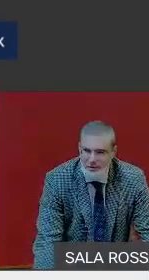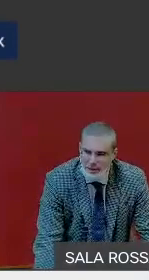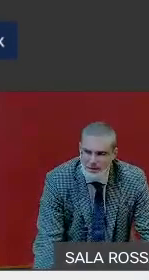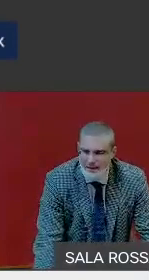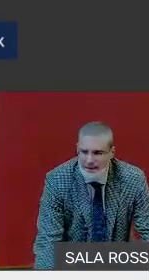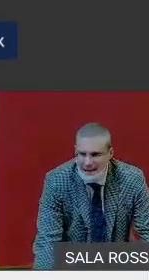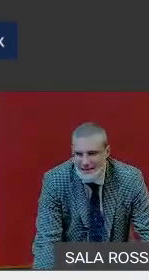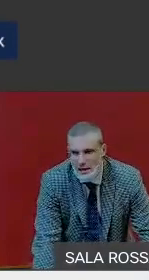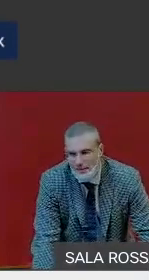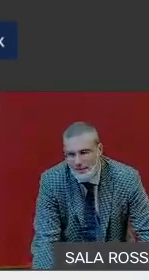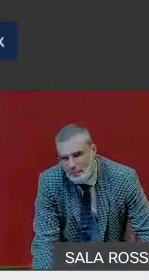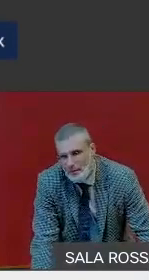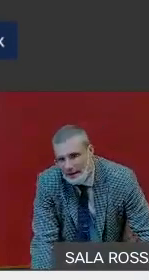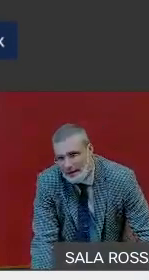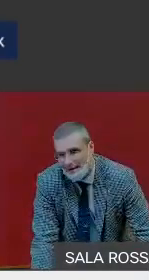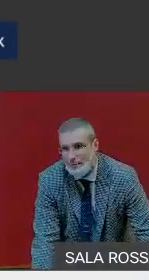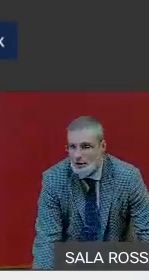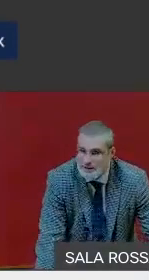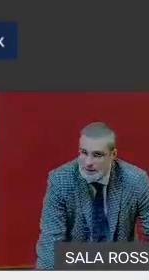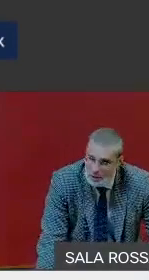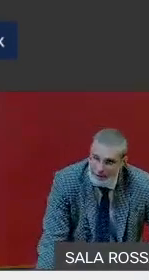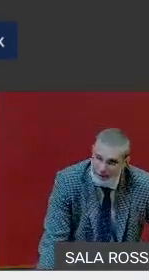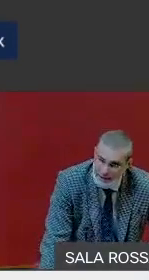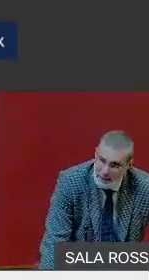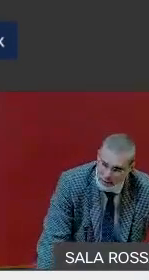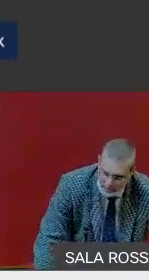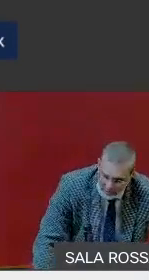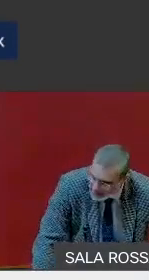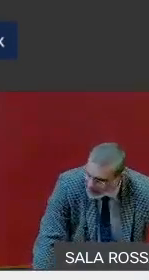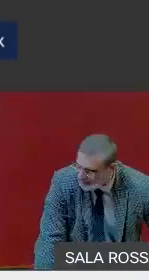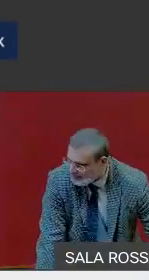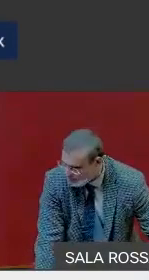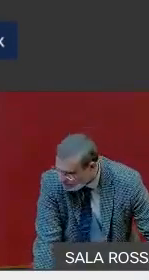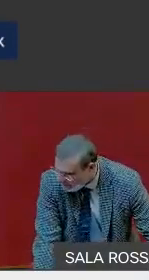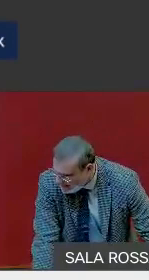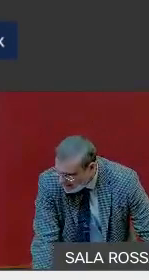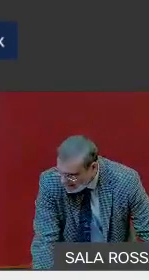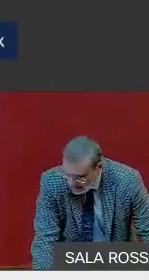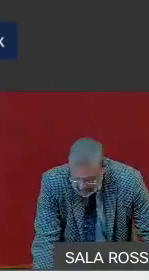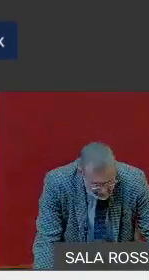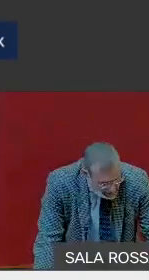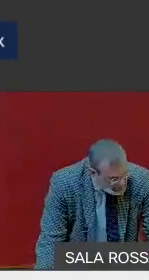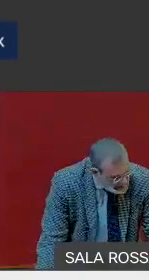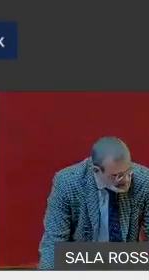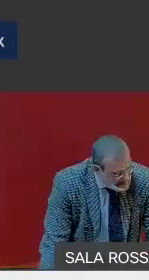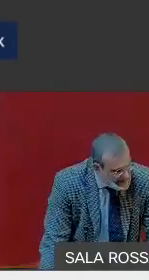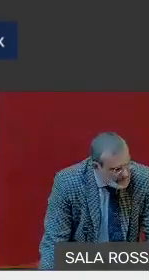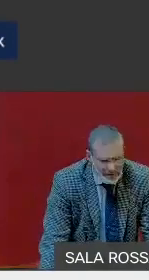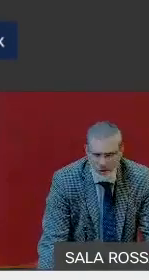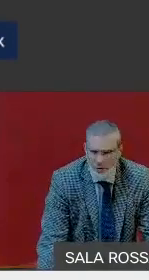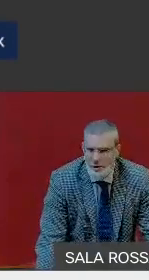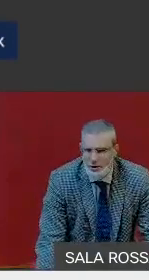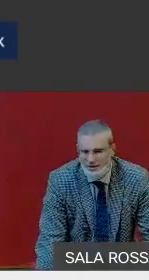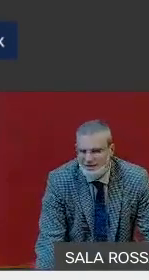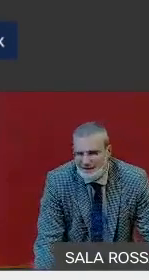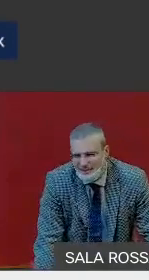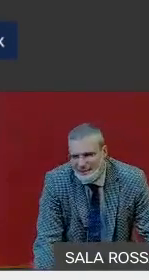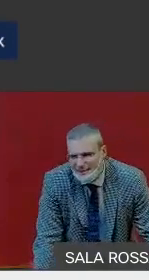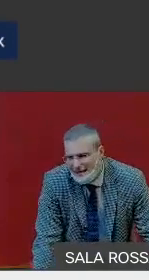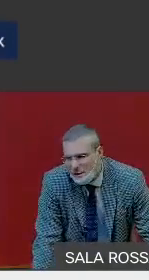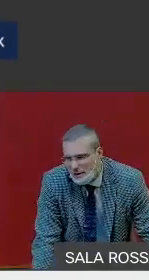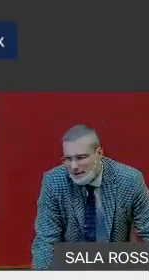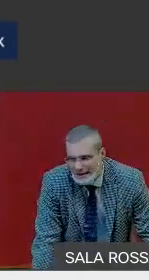nel piano triennale dell'opera pubblica la demolizione di questo fabbricato adesso mi coglie impreparato perché non ricordo esattamente